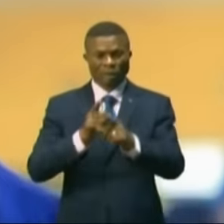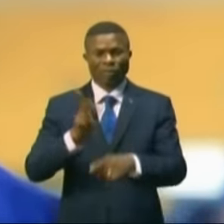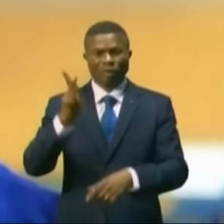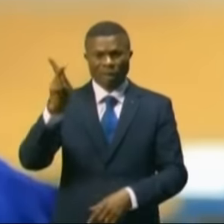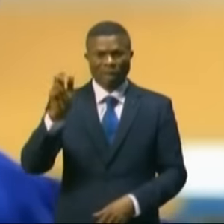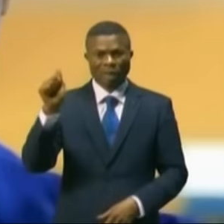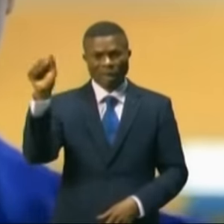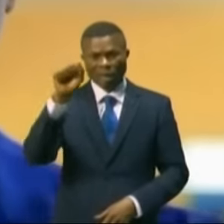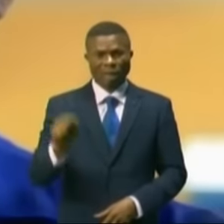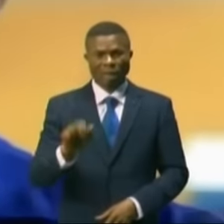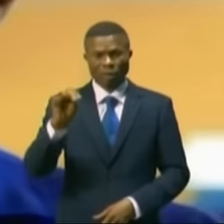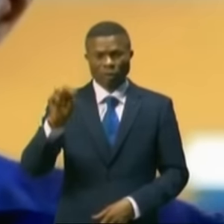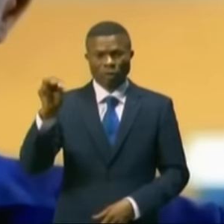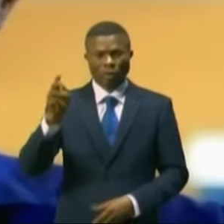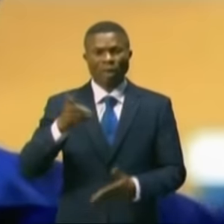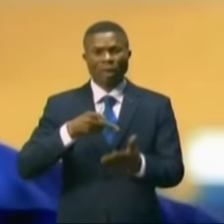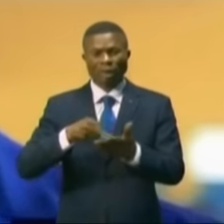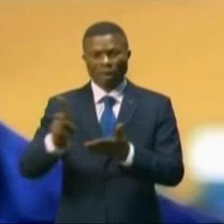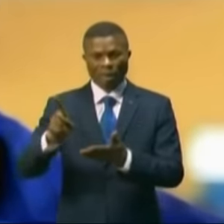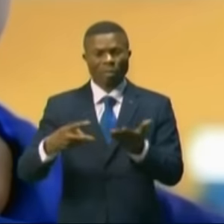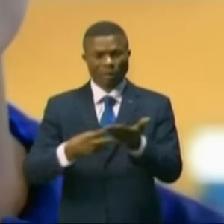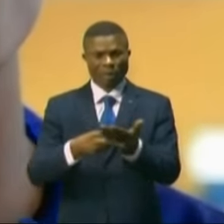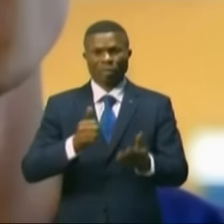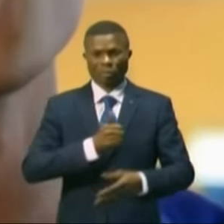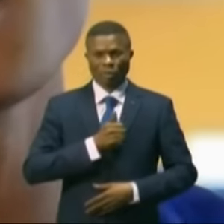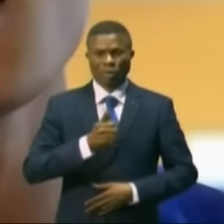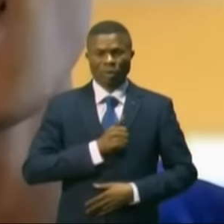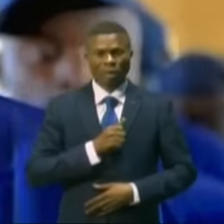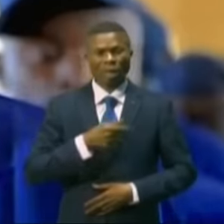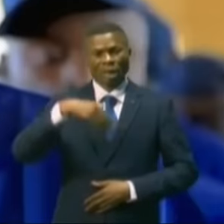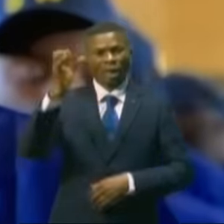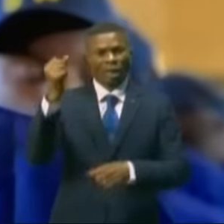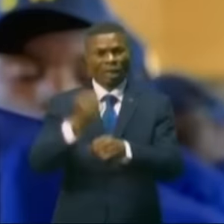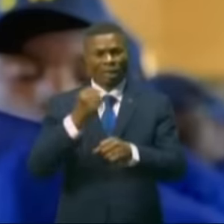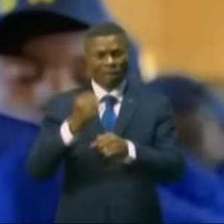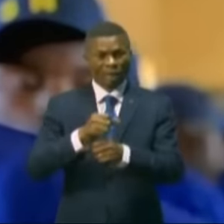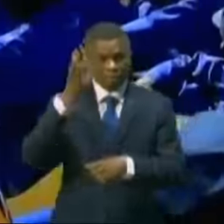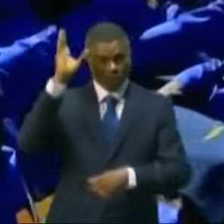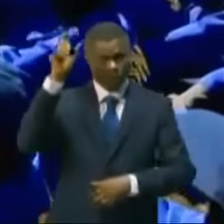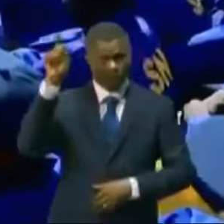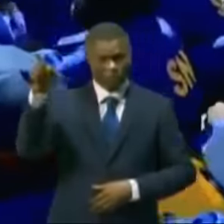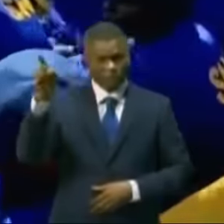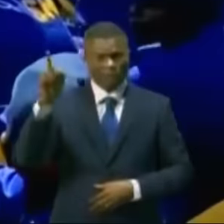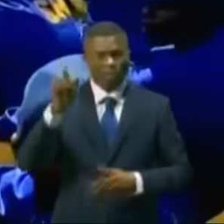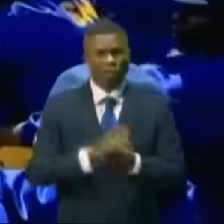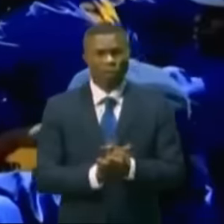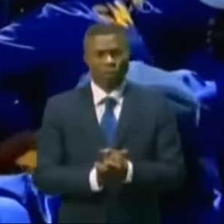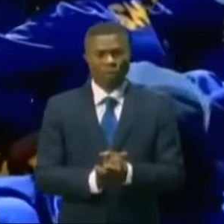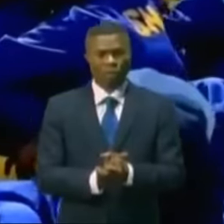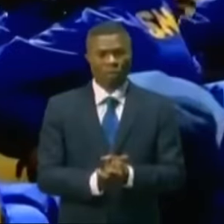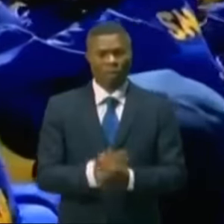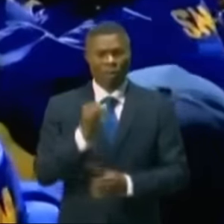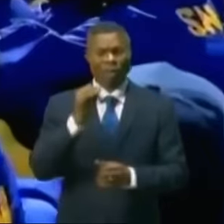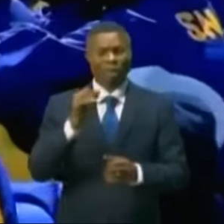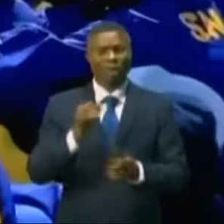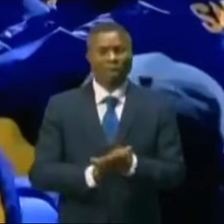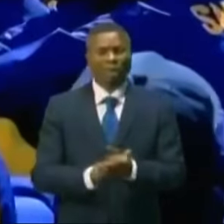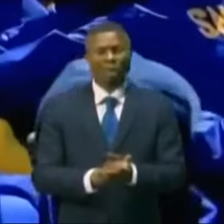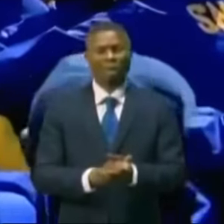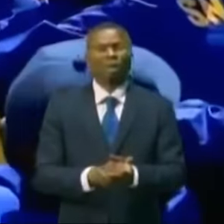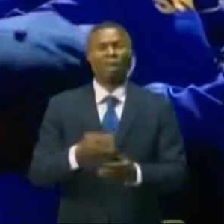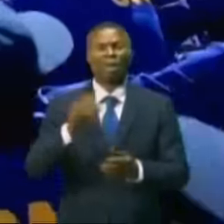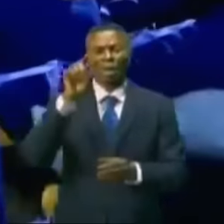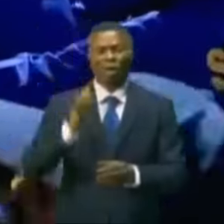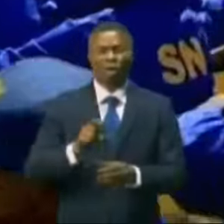Kasumbalesa. J'ai payé moi-même mon transport pour aller travailler à Kanyama-Kasese. Ce nombre croissant porte un